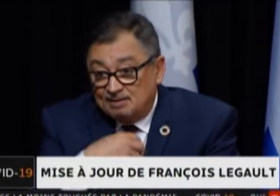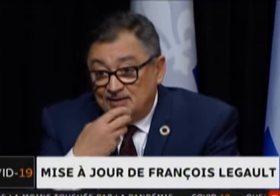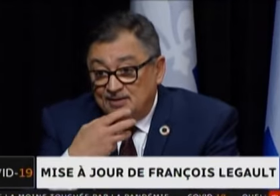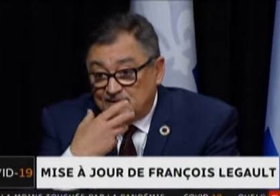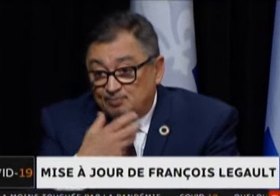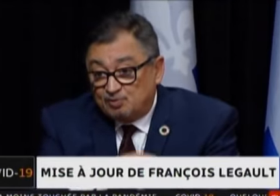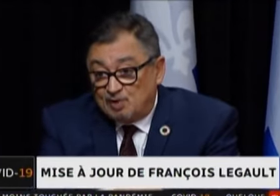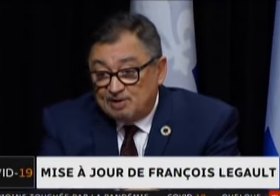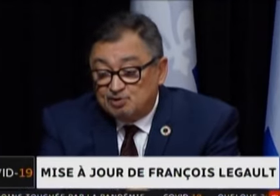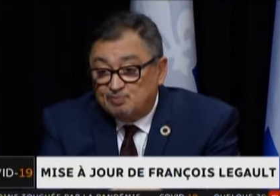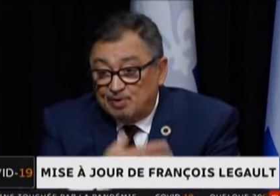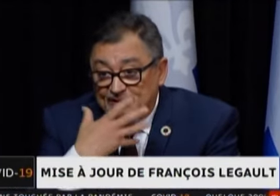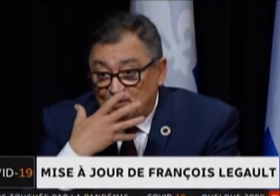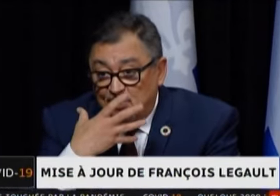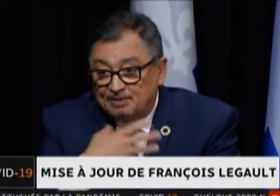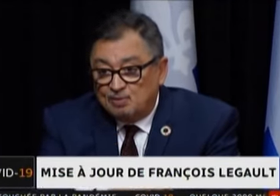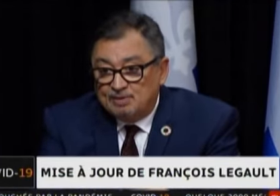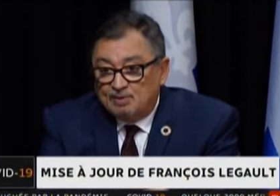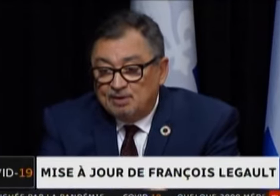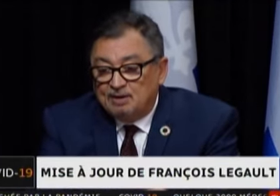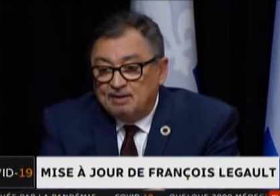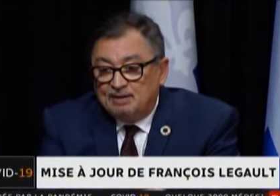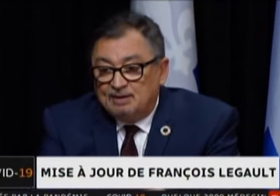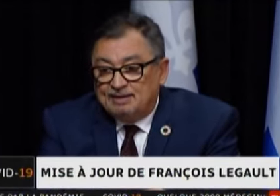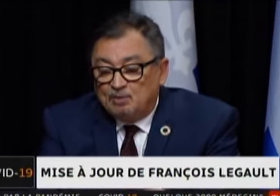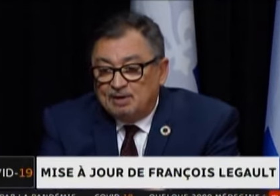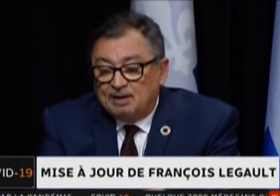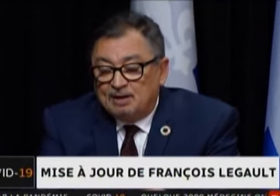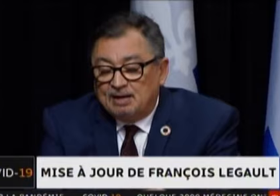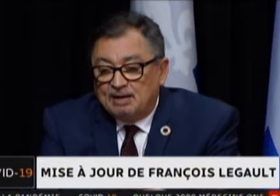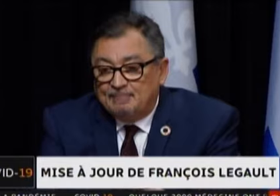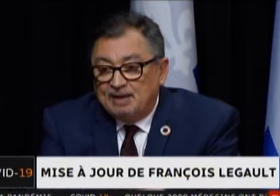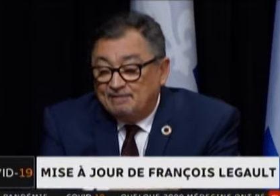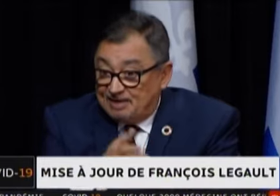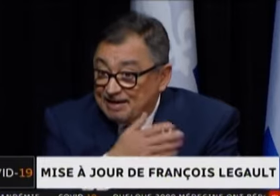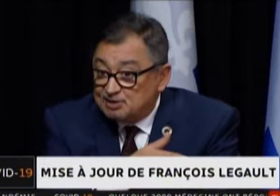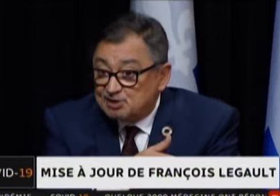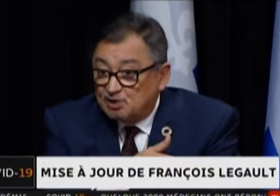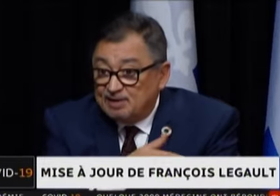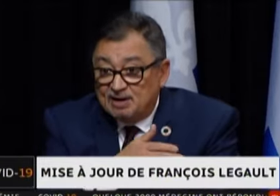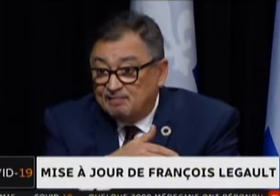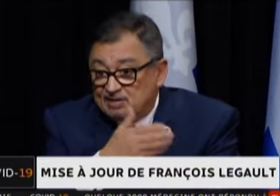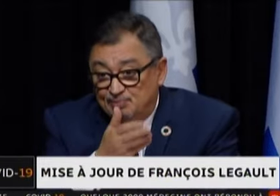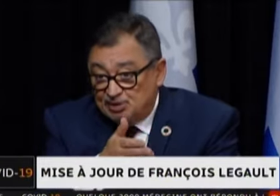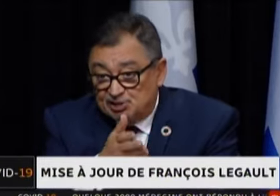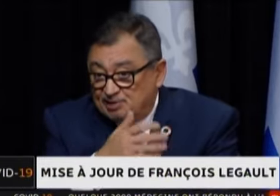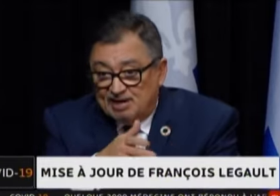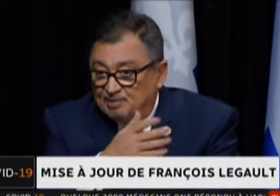Donc, s'ils sont des porteurs asymptomatiques, ils ne pourront infecter.